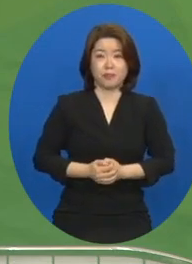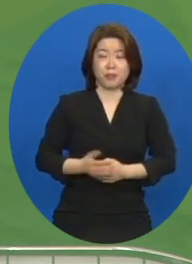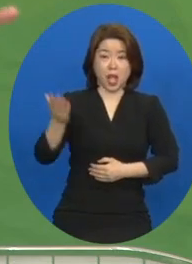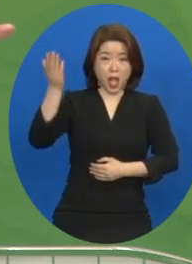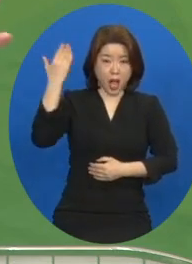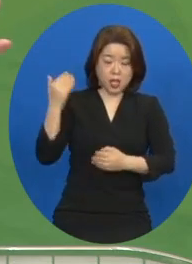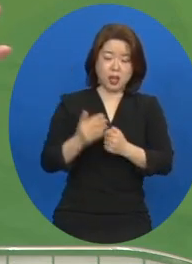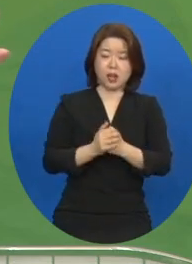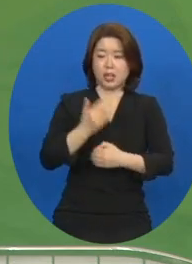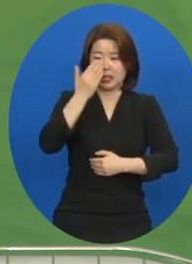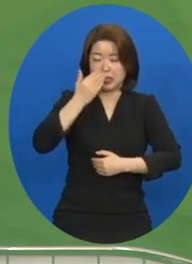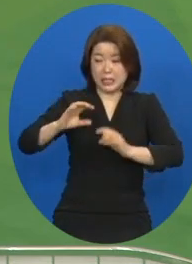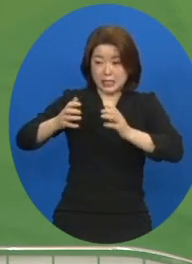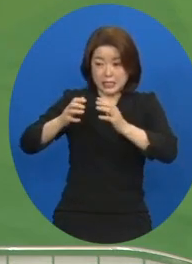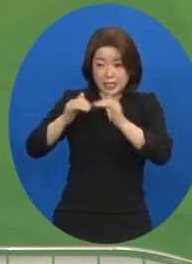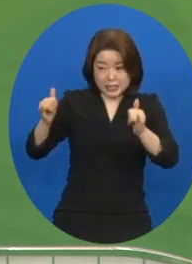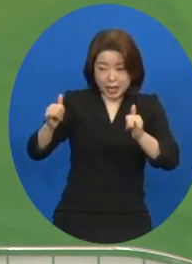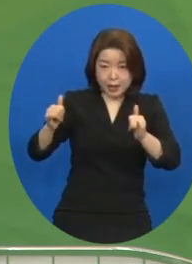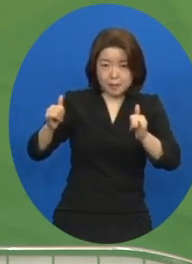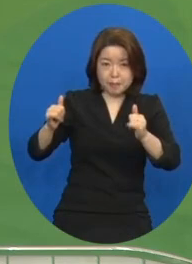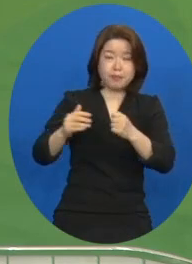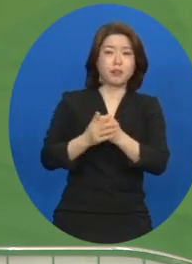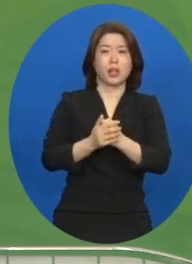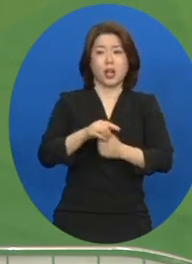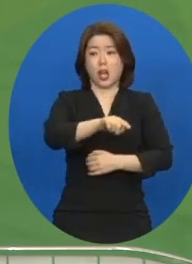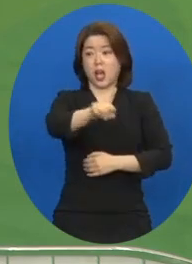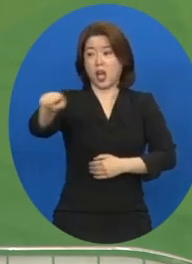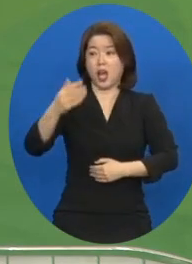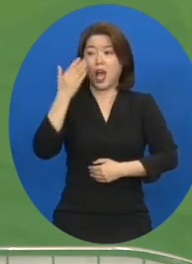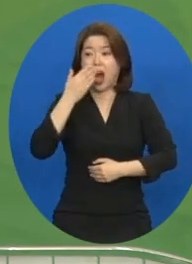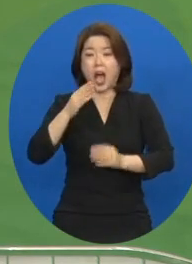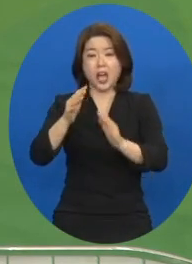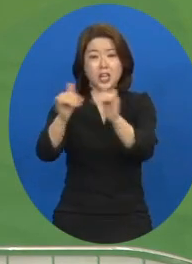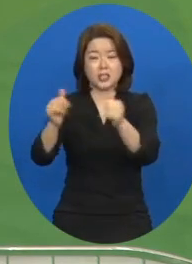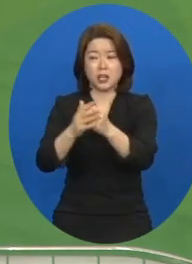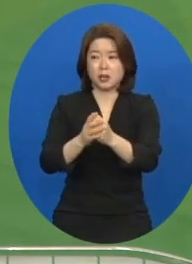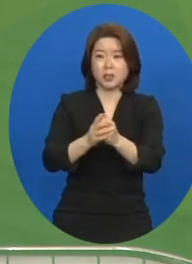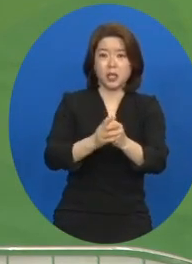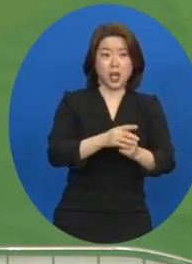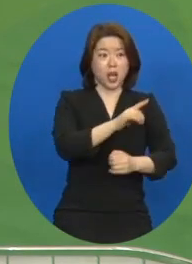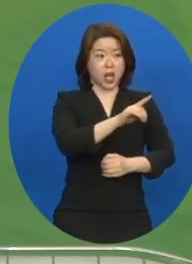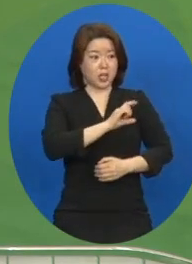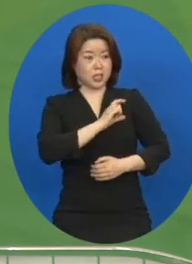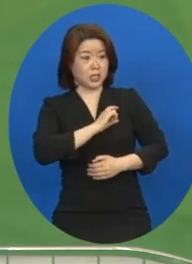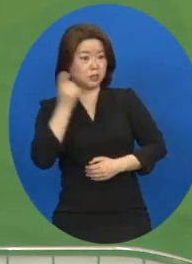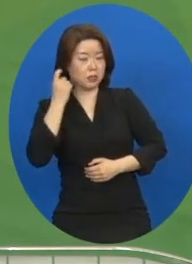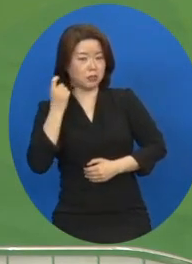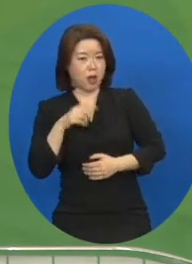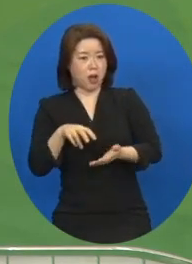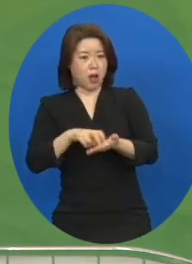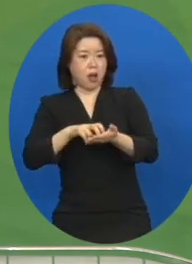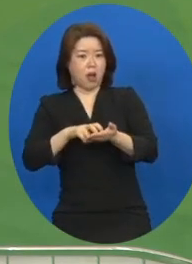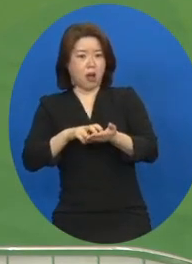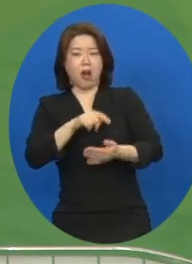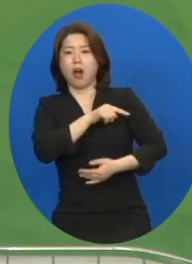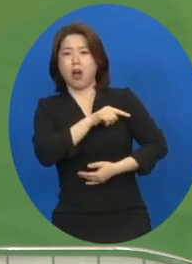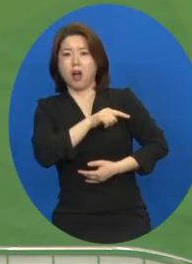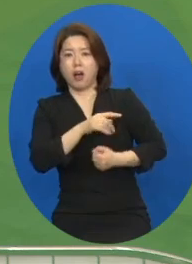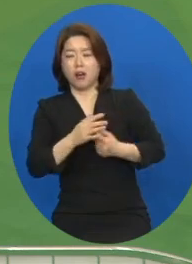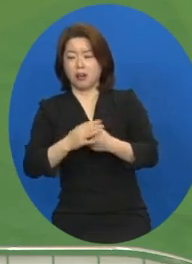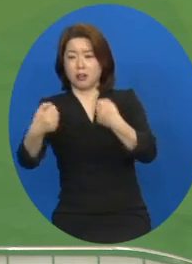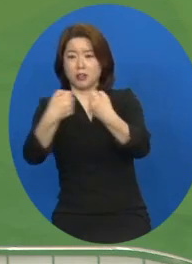그동안에 이스라엘 백성 하면 가나안 족속이 다 간담이 녹는 존재였습니다.